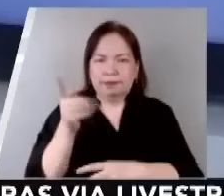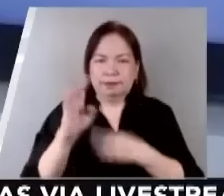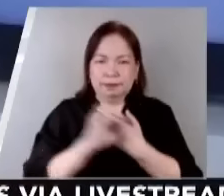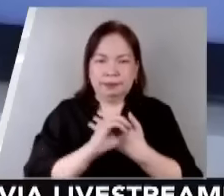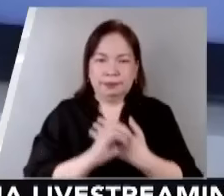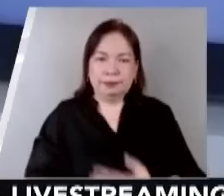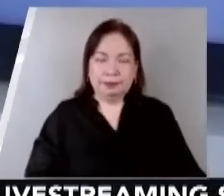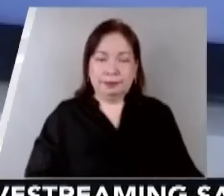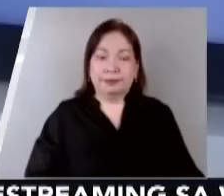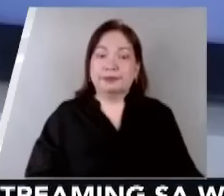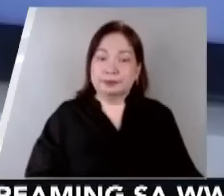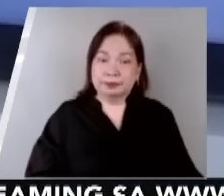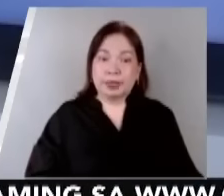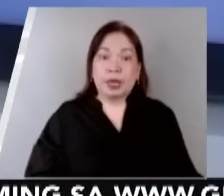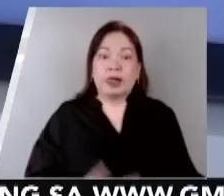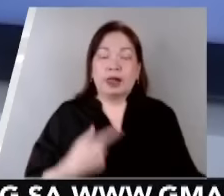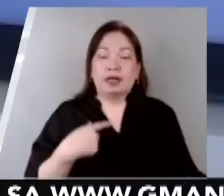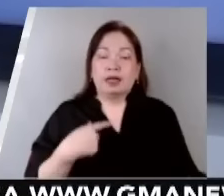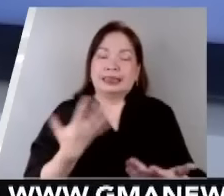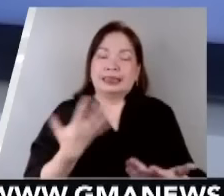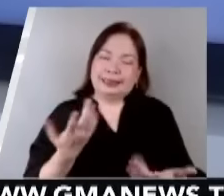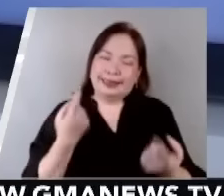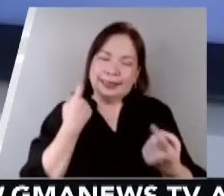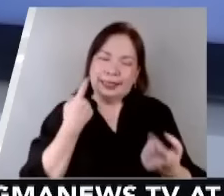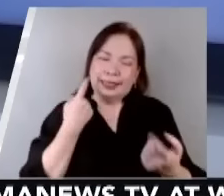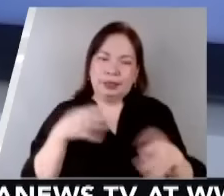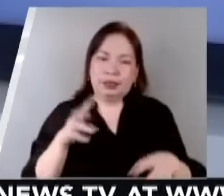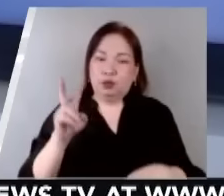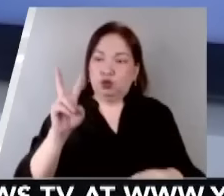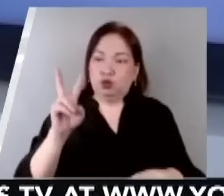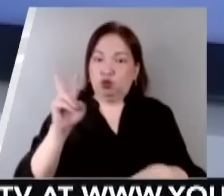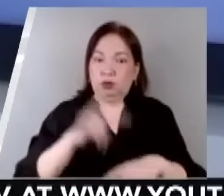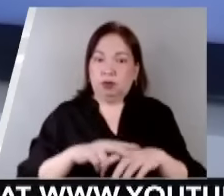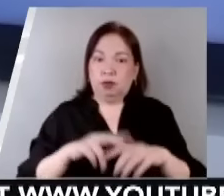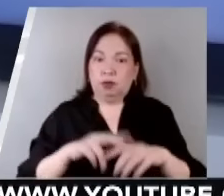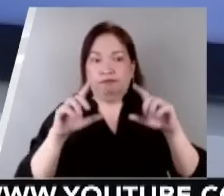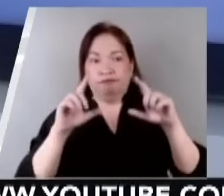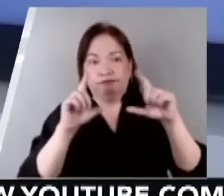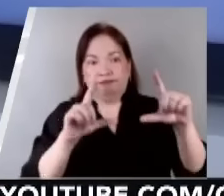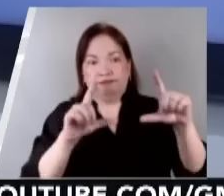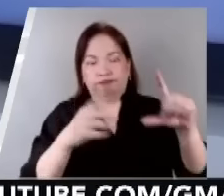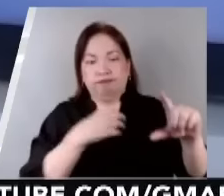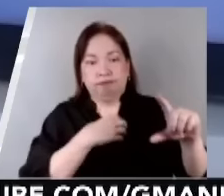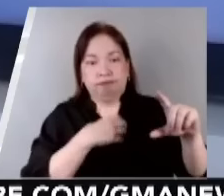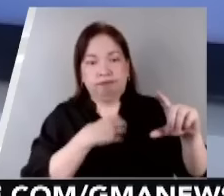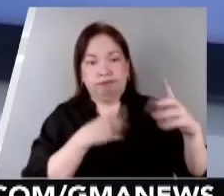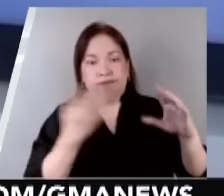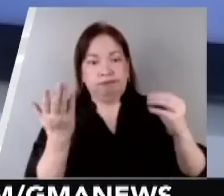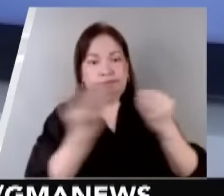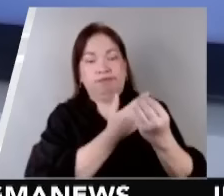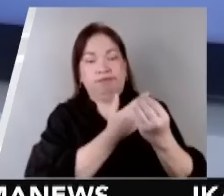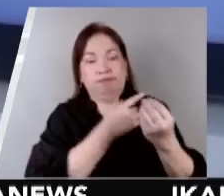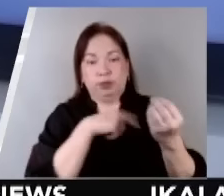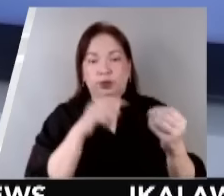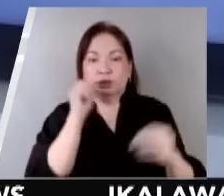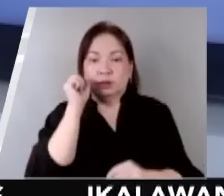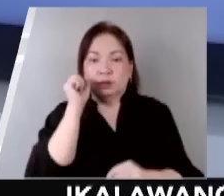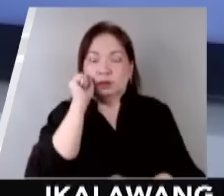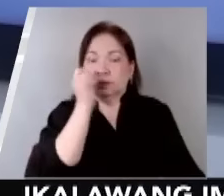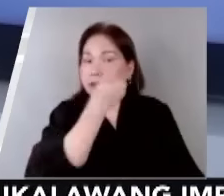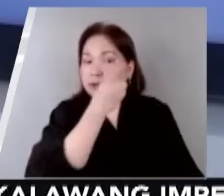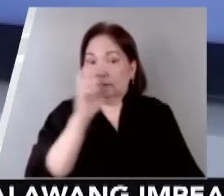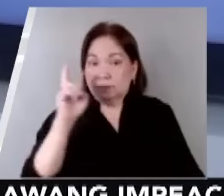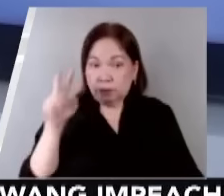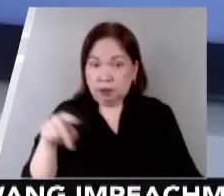Bago ang dalawang impeachment complaint laban kay Vice President Sara Duterte, naharap na rin sa kaparehong reklamo ang iba pang